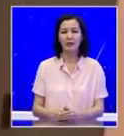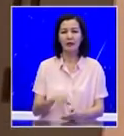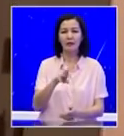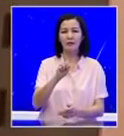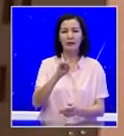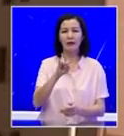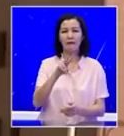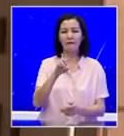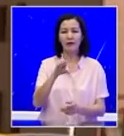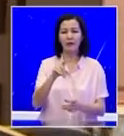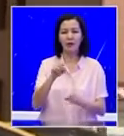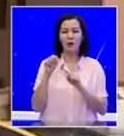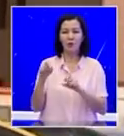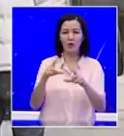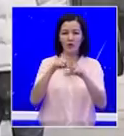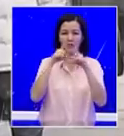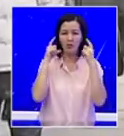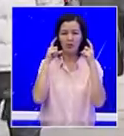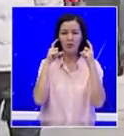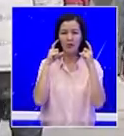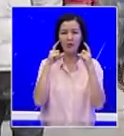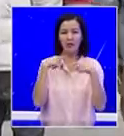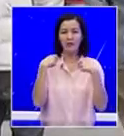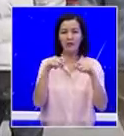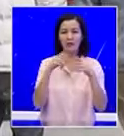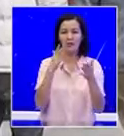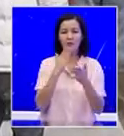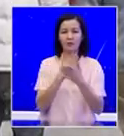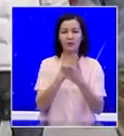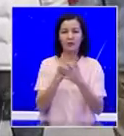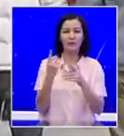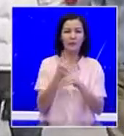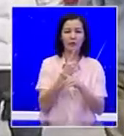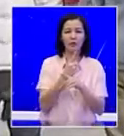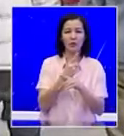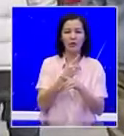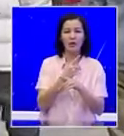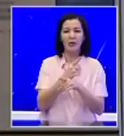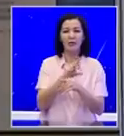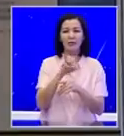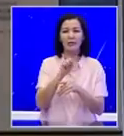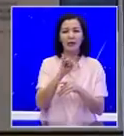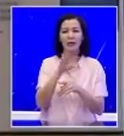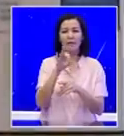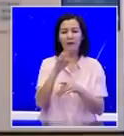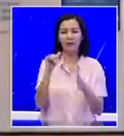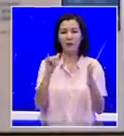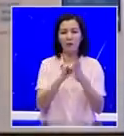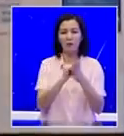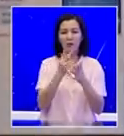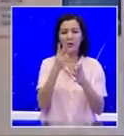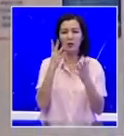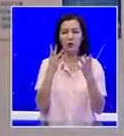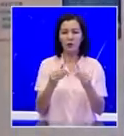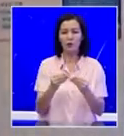Тайванда қорғаныш бетперделер автомат құрылғыларда ғана сатылып жатыр. Ең алғашқы аппарат ел астанасы Тайбейде қойылды. Алғашқы екі